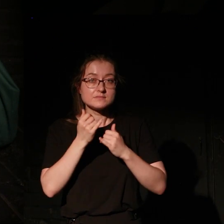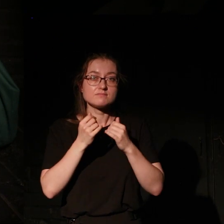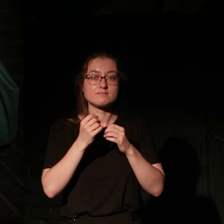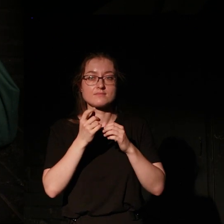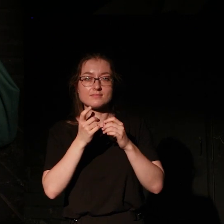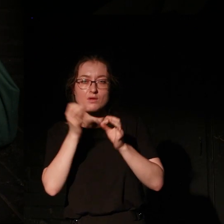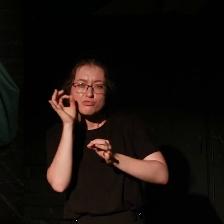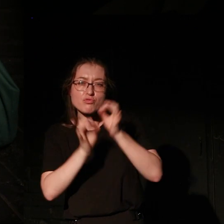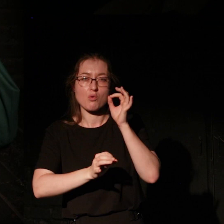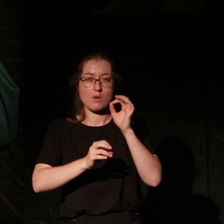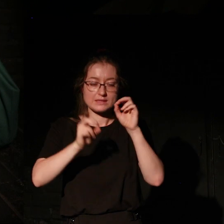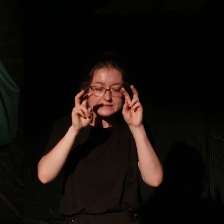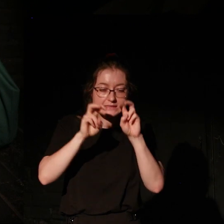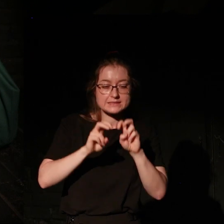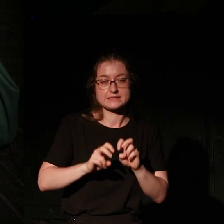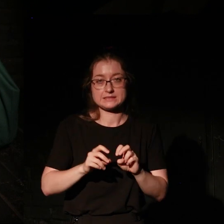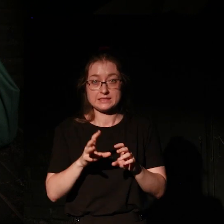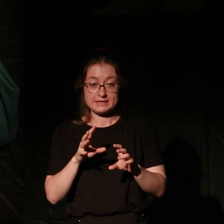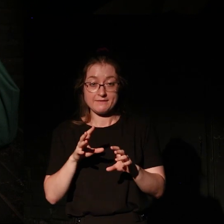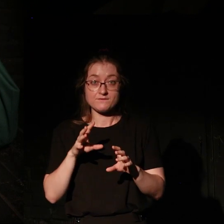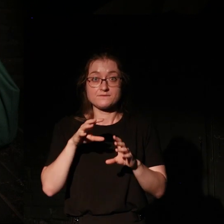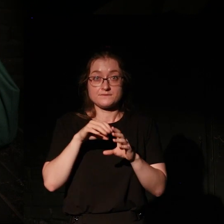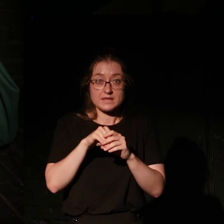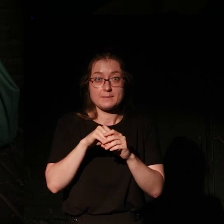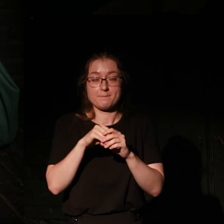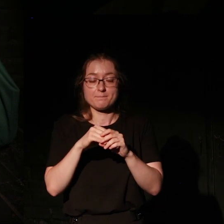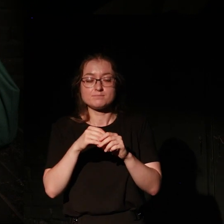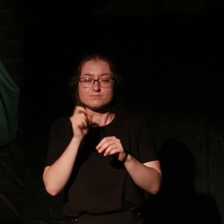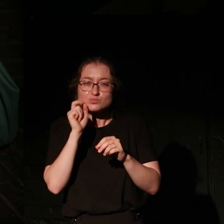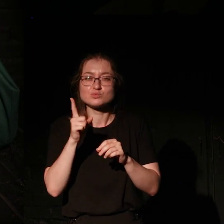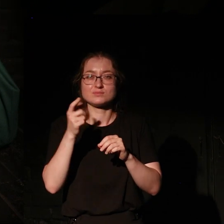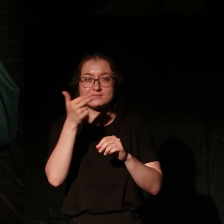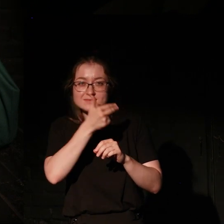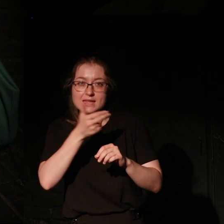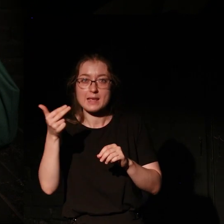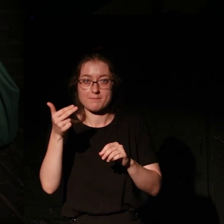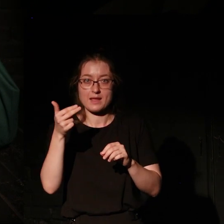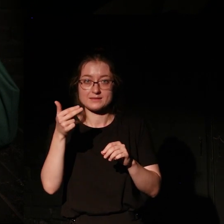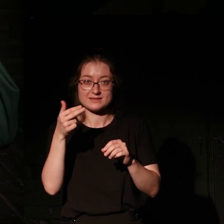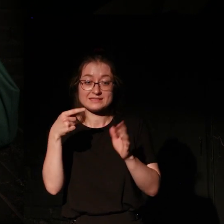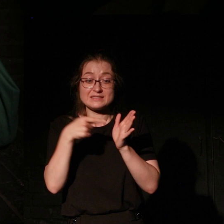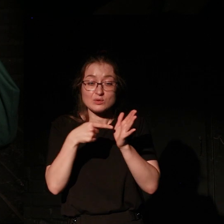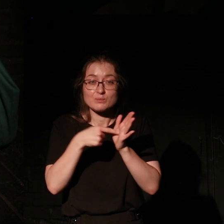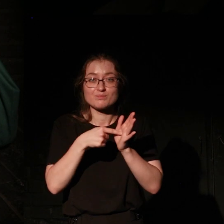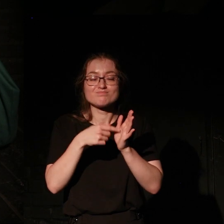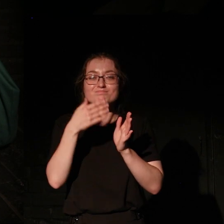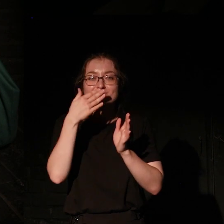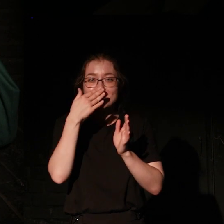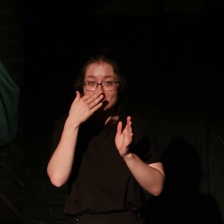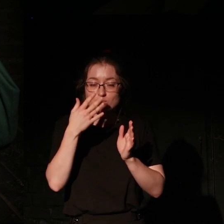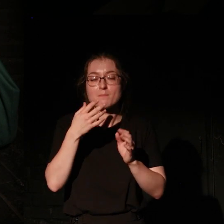podany jego temat. I jest to mądrość. I wokół tej mądrości